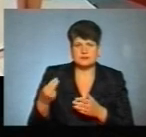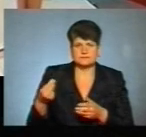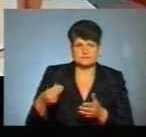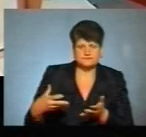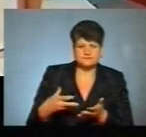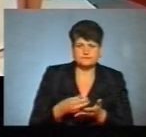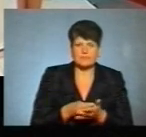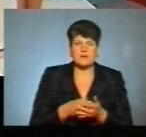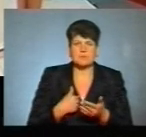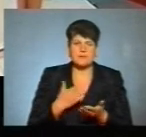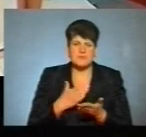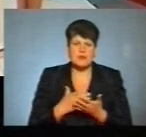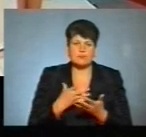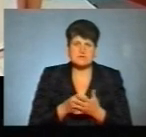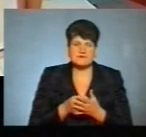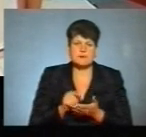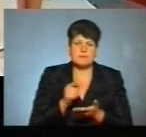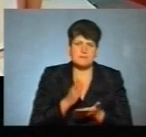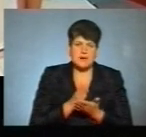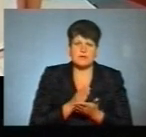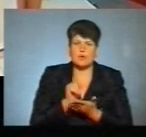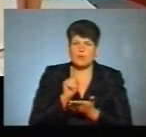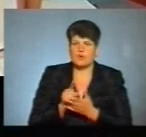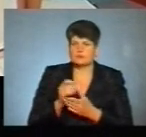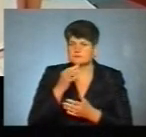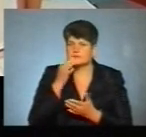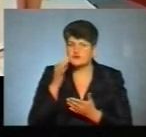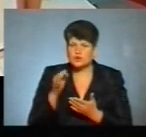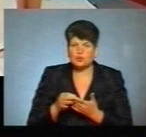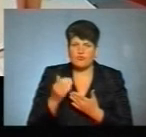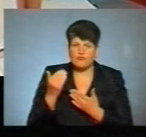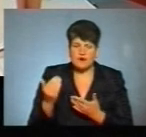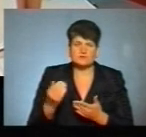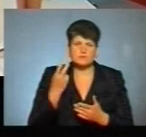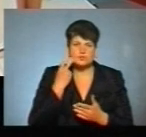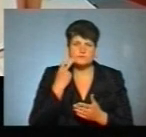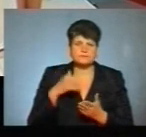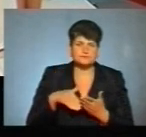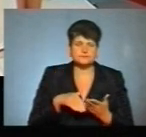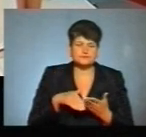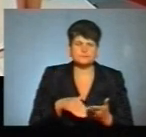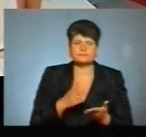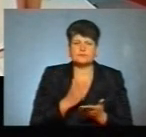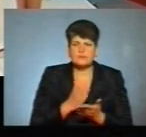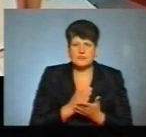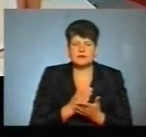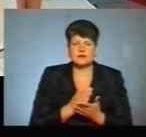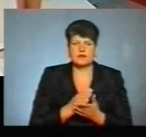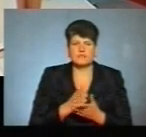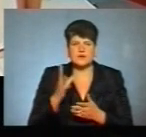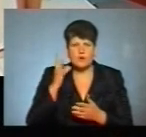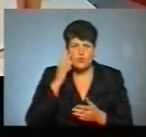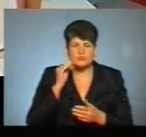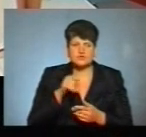так, тобто ми якийсь маємо свій власний обов'язок перед ними звітувати, ми завжди звітуємо, вони регулярно допомагають. Тобто і враховуючи,